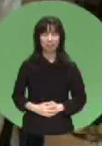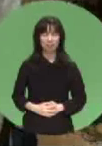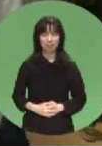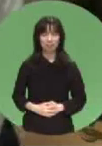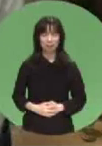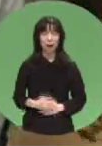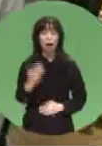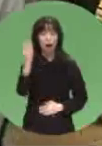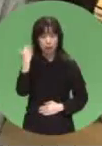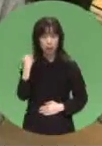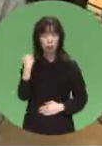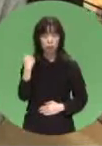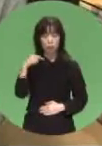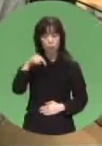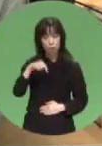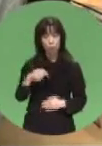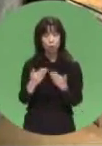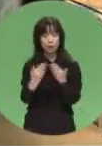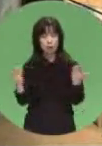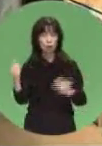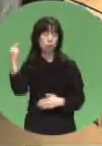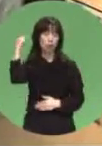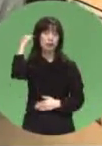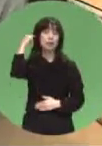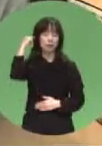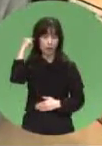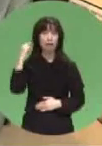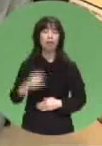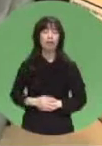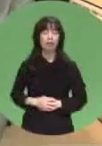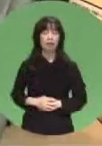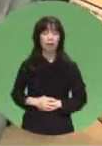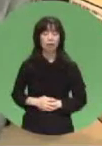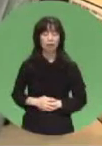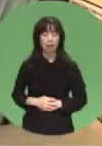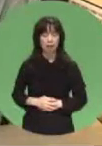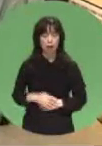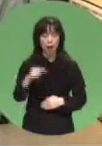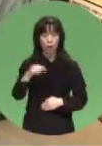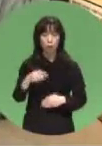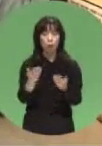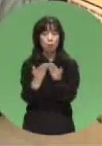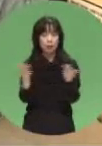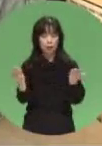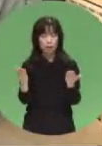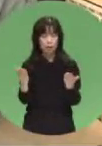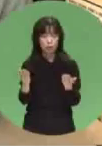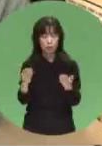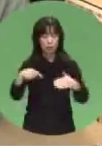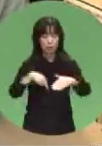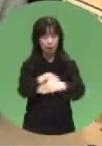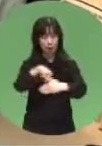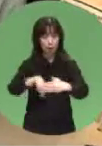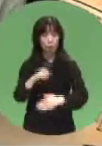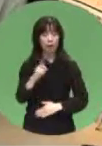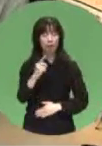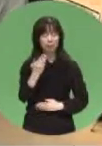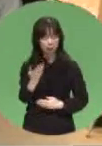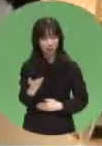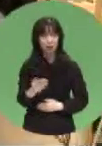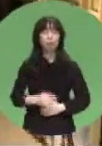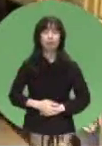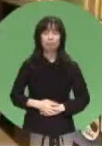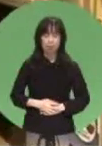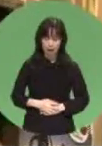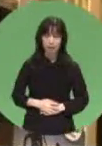先ほどね、下でこのお店のことを伺ってきたんですけども、はい、改めてこのお店はどういったお店なんですか？ はい、このお